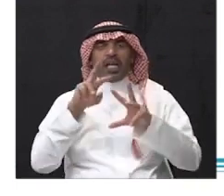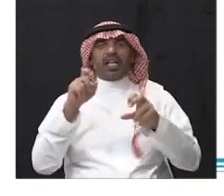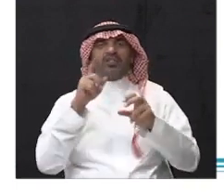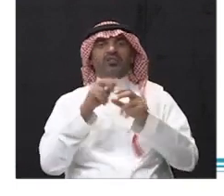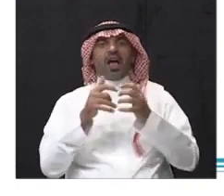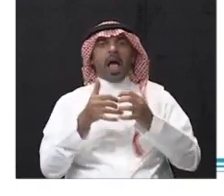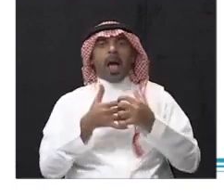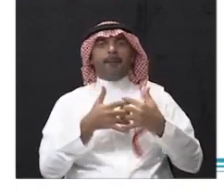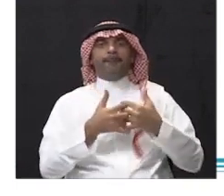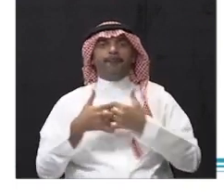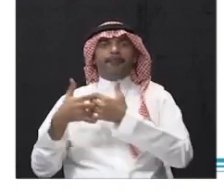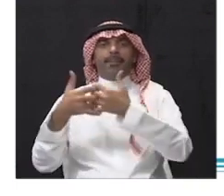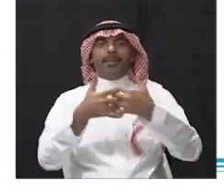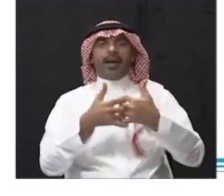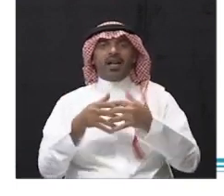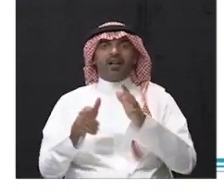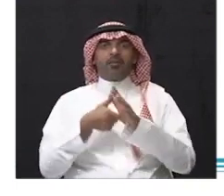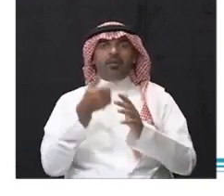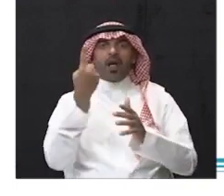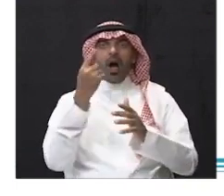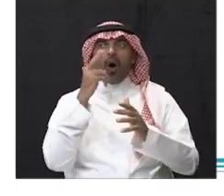1451 من الميلاد إلى عام